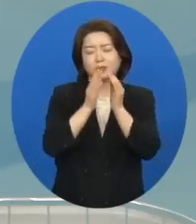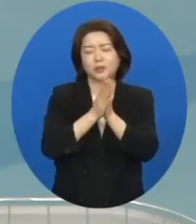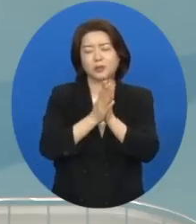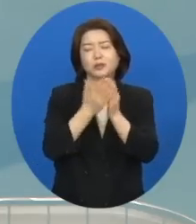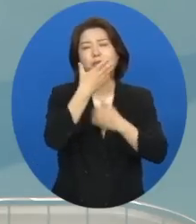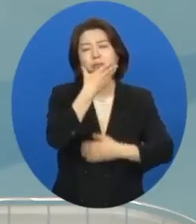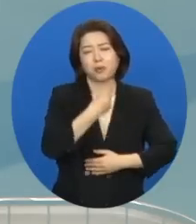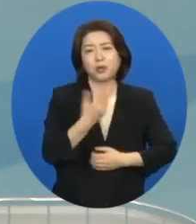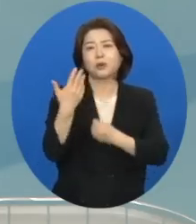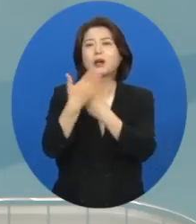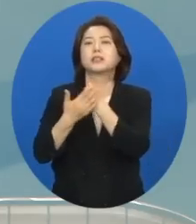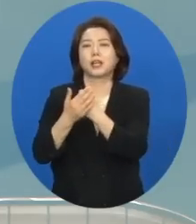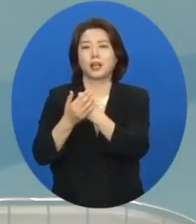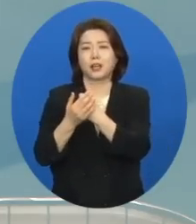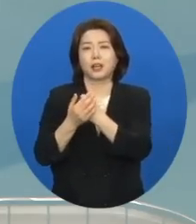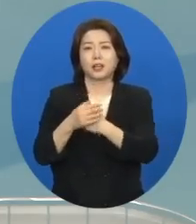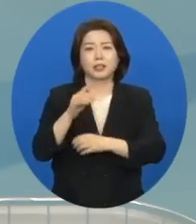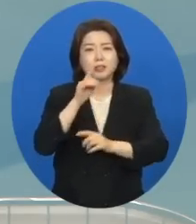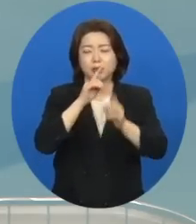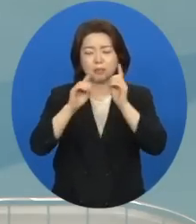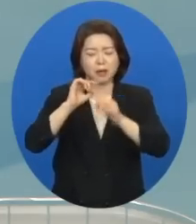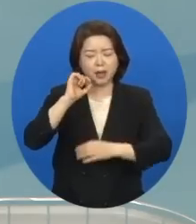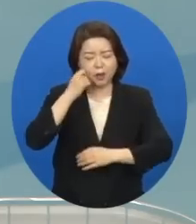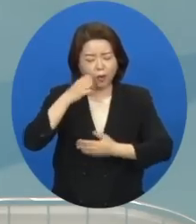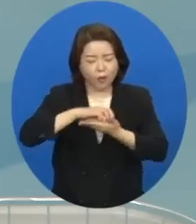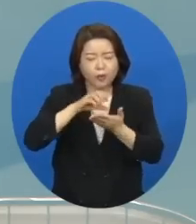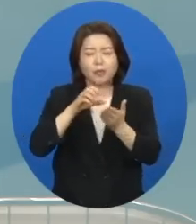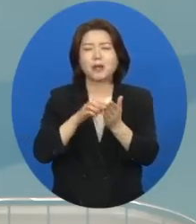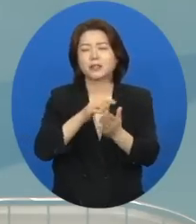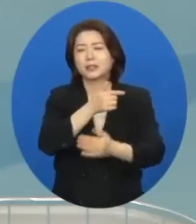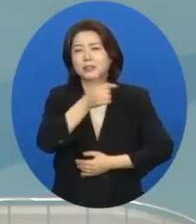은혜죠, 말할 수 없는 하나님의 은혜죠.